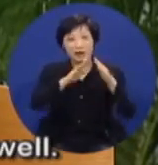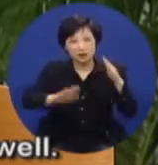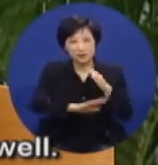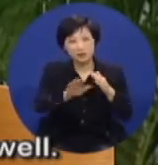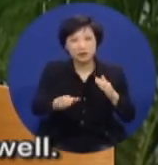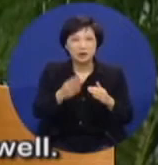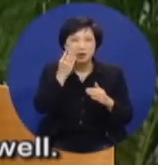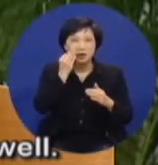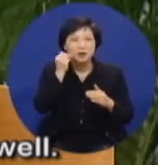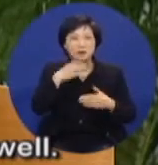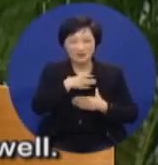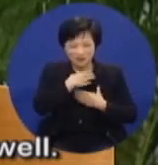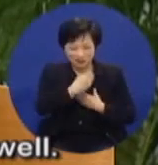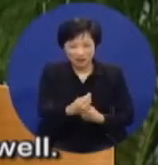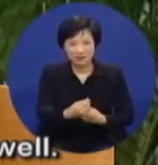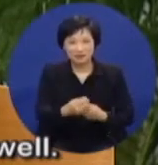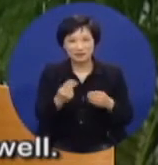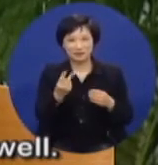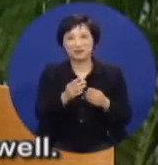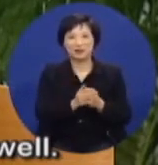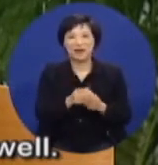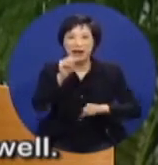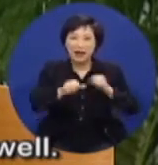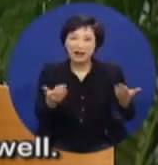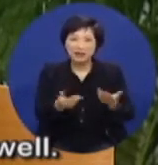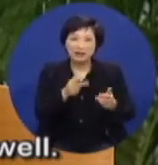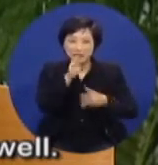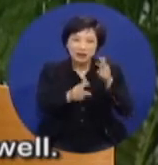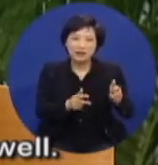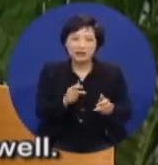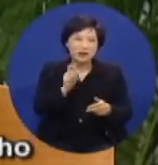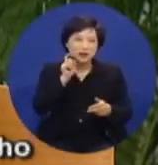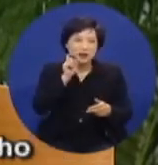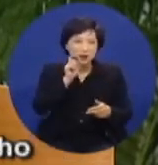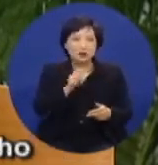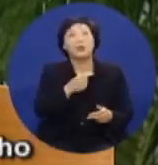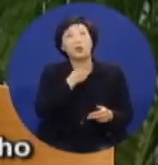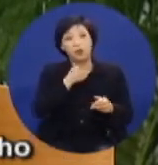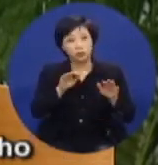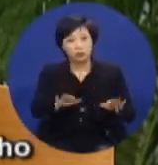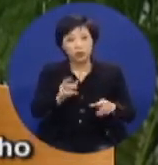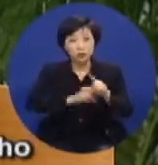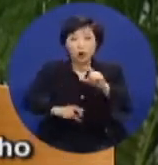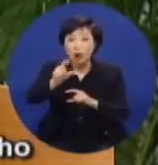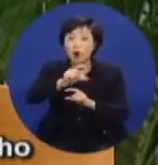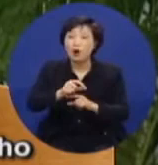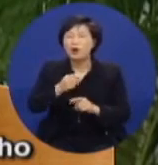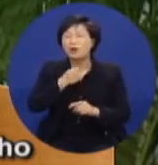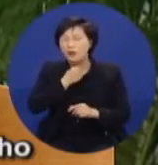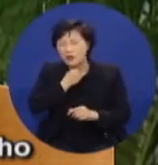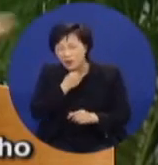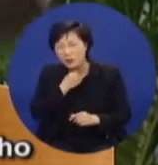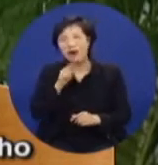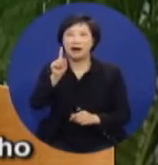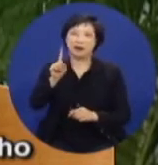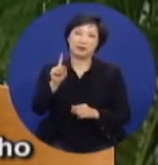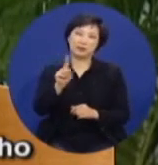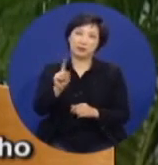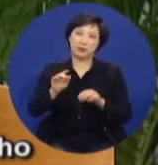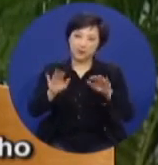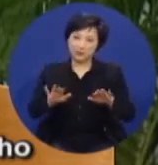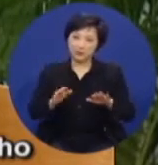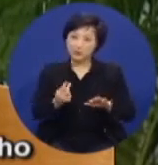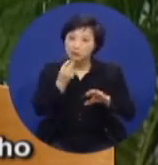형통하고 하는 사업도 찰 되기를 바라지만 버 소망하는 것은 오늘